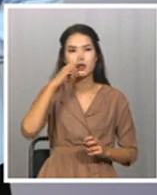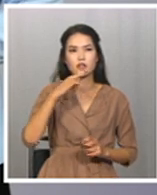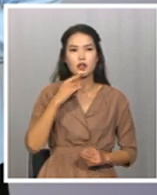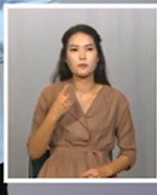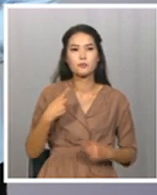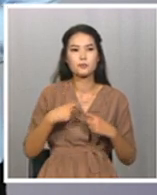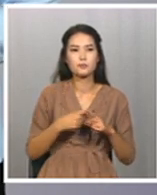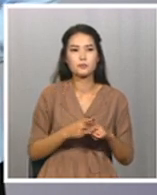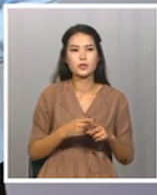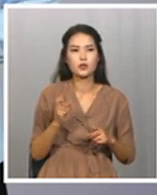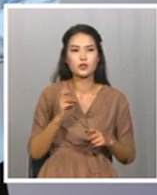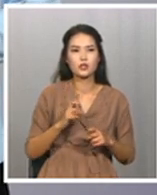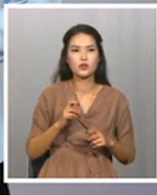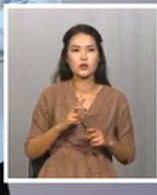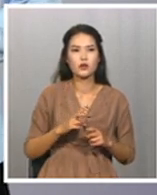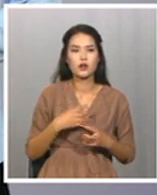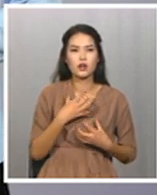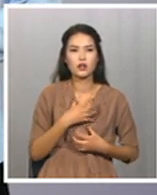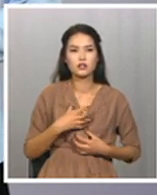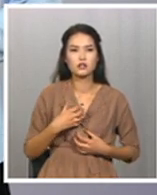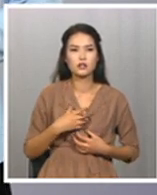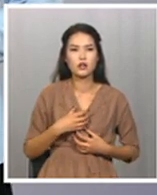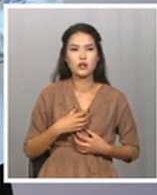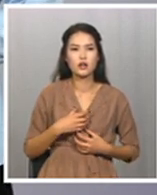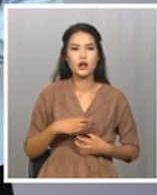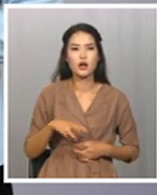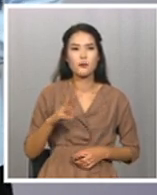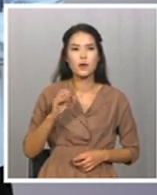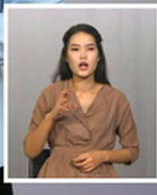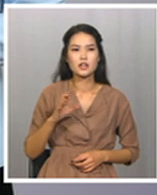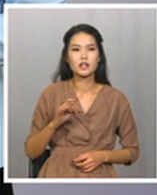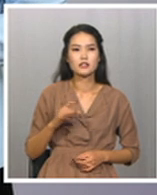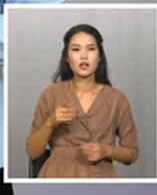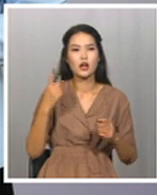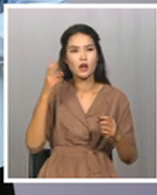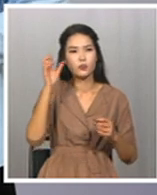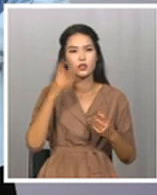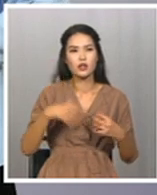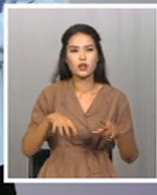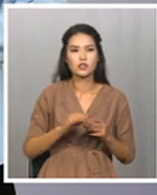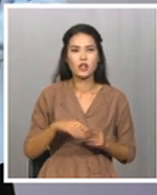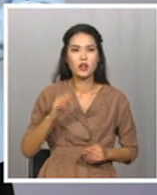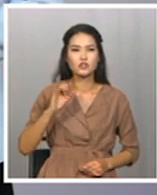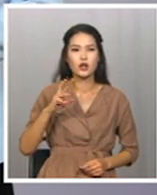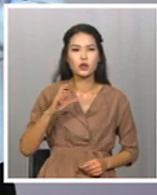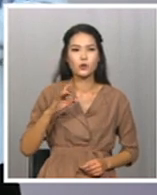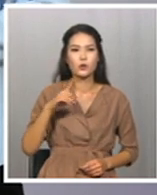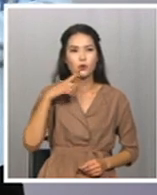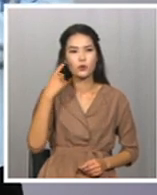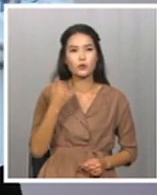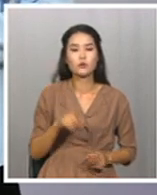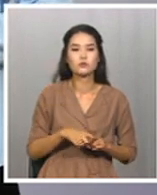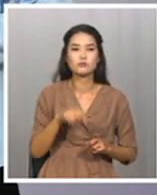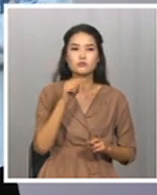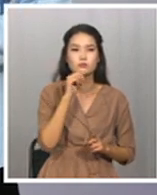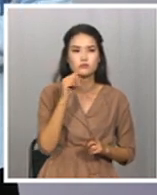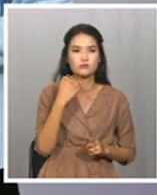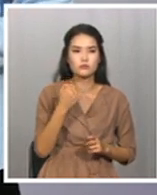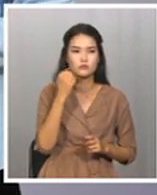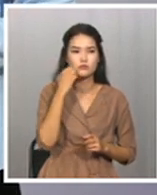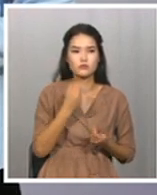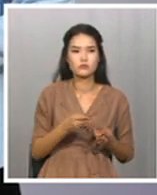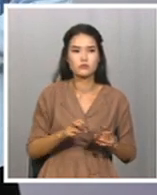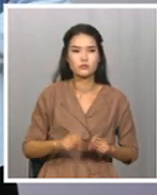Қазақстандағы биотехнологияның қарқыны. Мақсатты аудиториясы – жас өспірімдер мен ересектерге